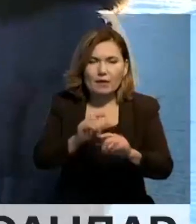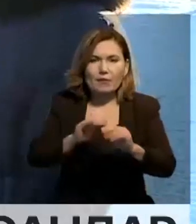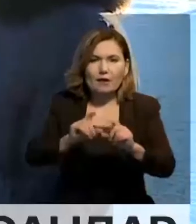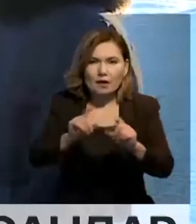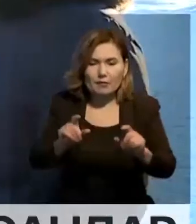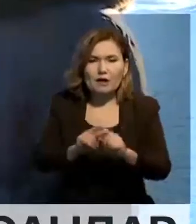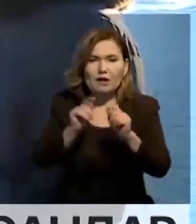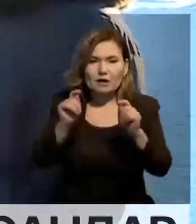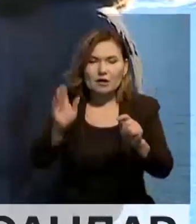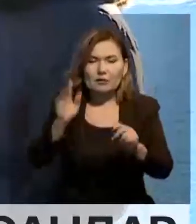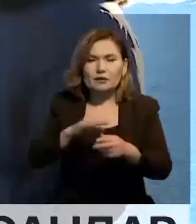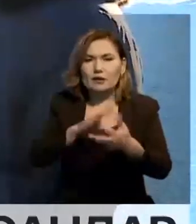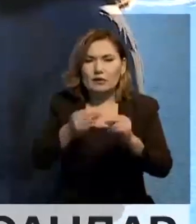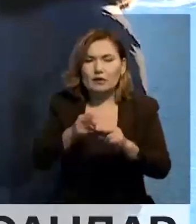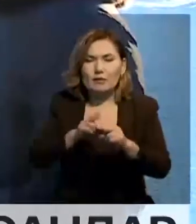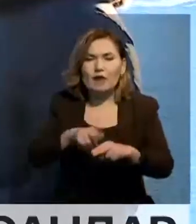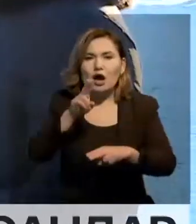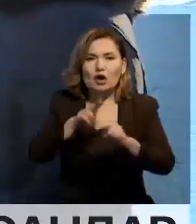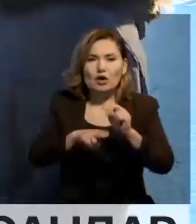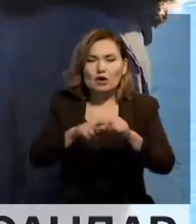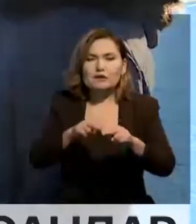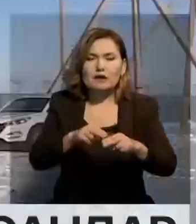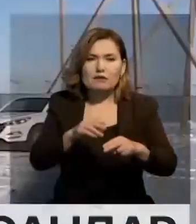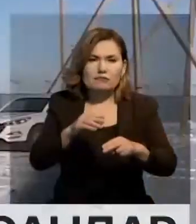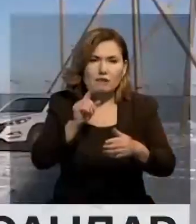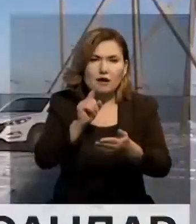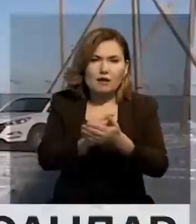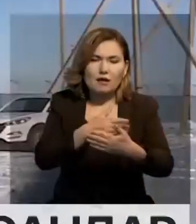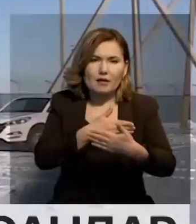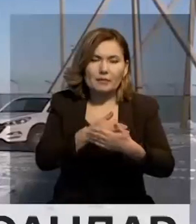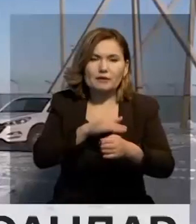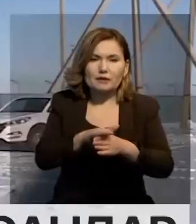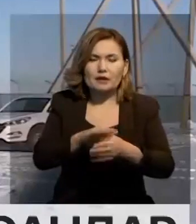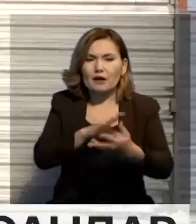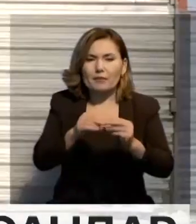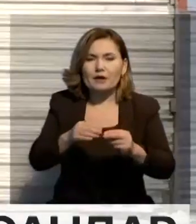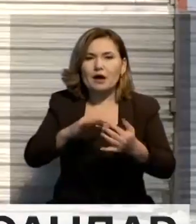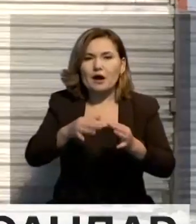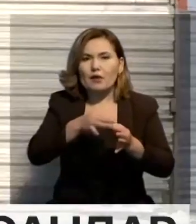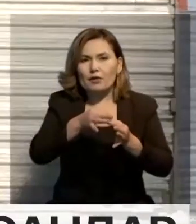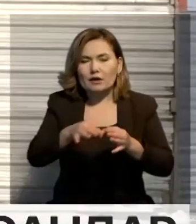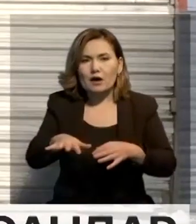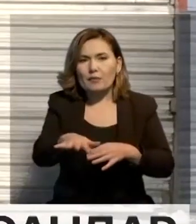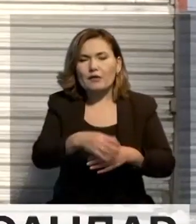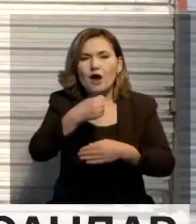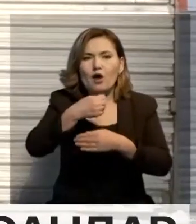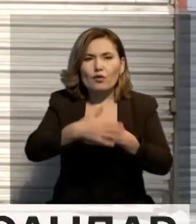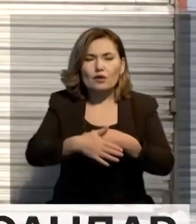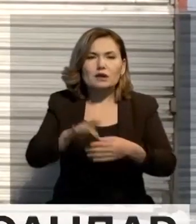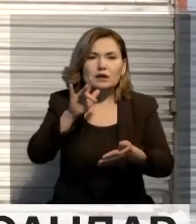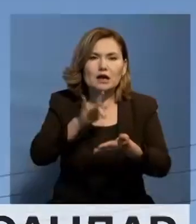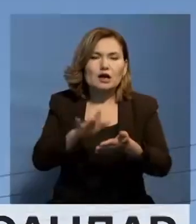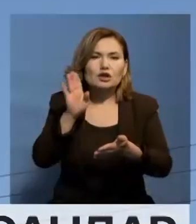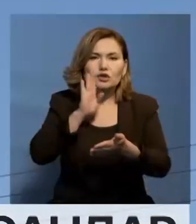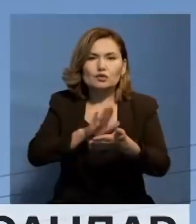өтеді. Ендігі сіздердің міндеттеріңіз құрылысты сапалы жүргізу. Әулиекөлге таяу елді мекендердің бірі Аманежинге орталықтандырылған ауыз су